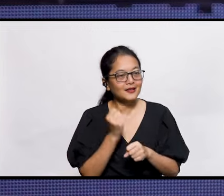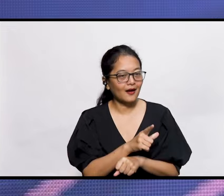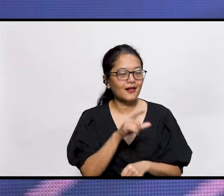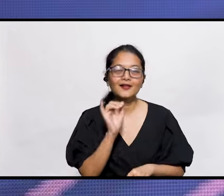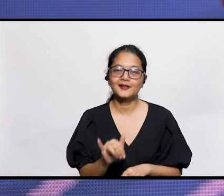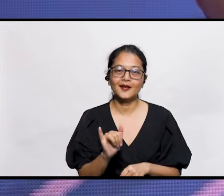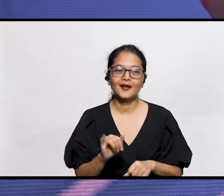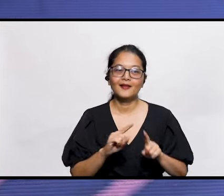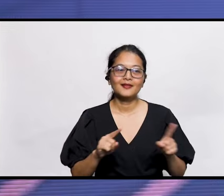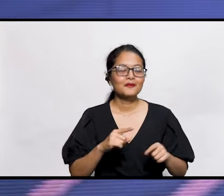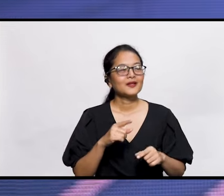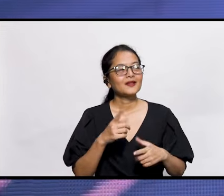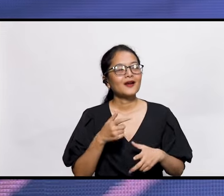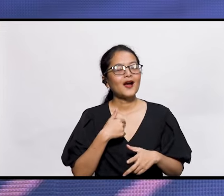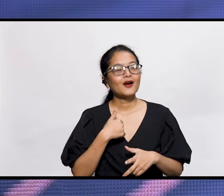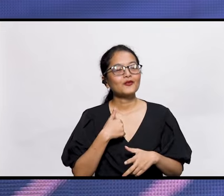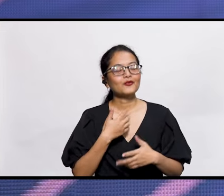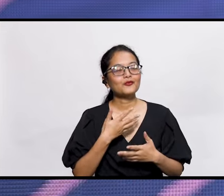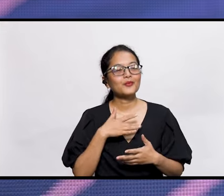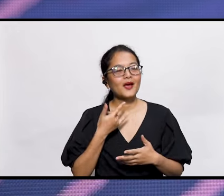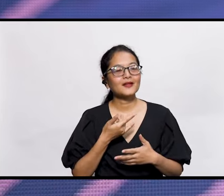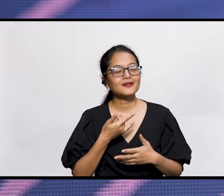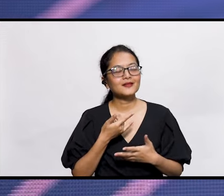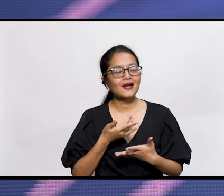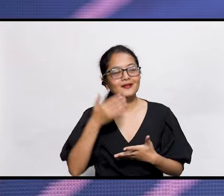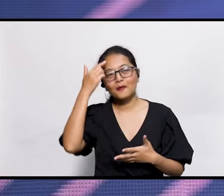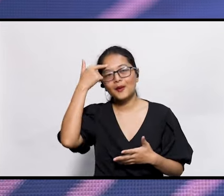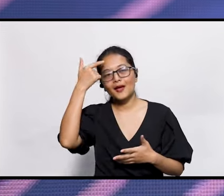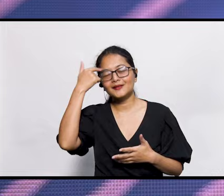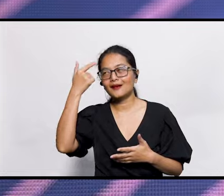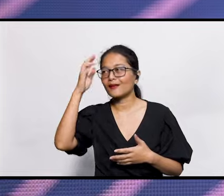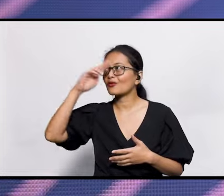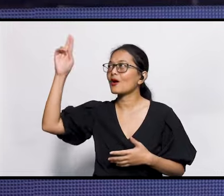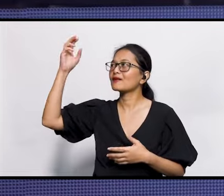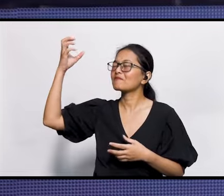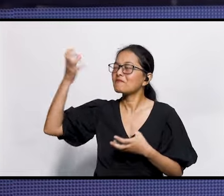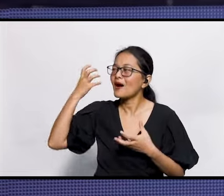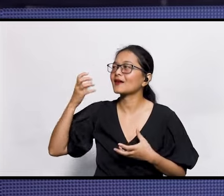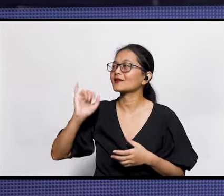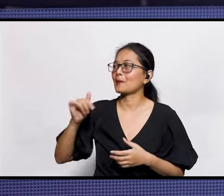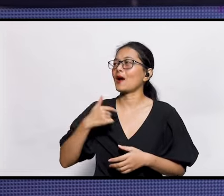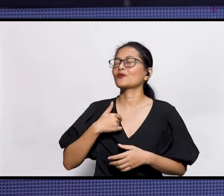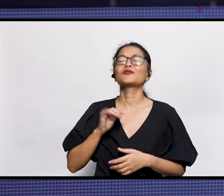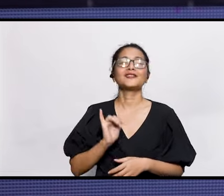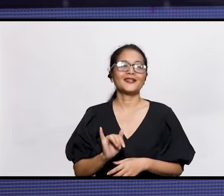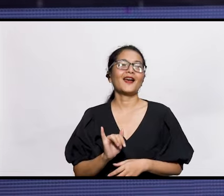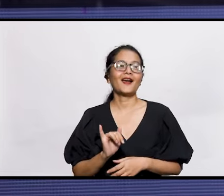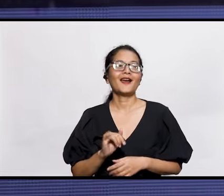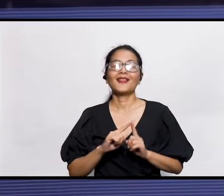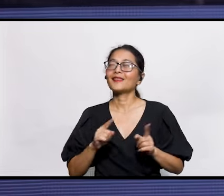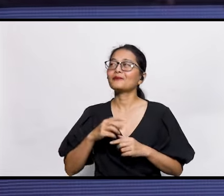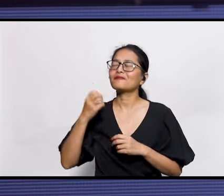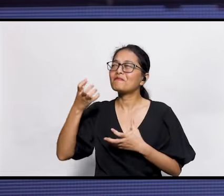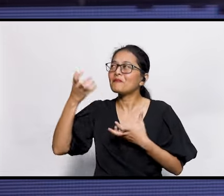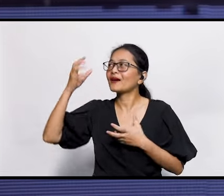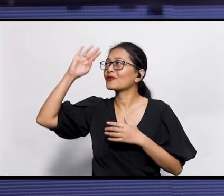waktu saya merasa murka Tuhan itu besar sekali tapi murkanya semakin surut waktu dalam pelayanan Walaupun saya sudah